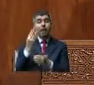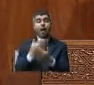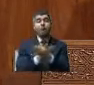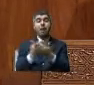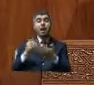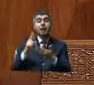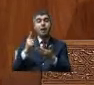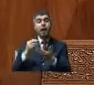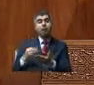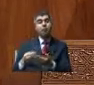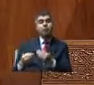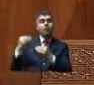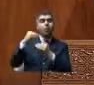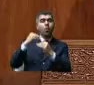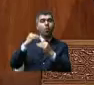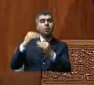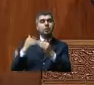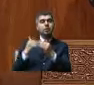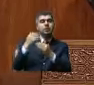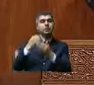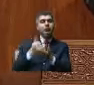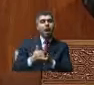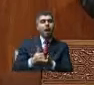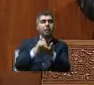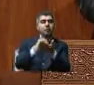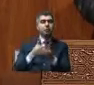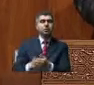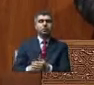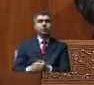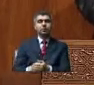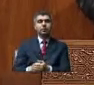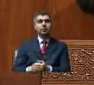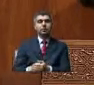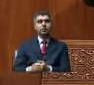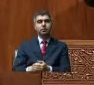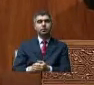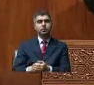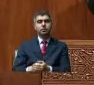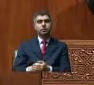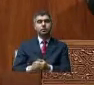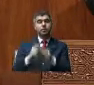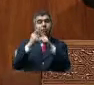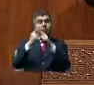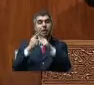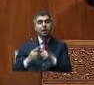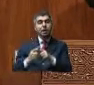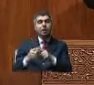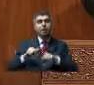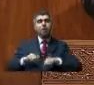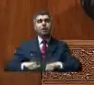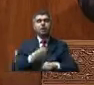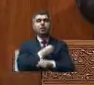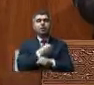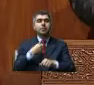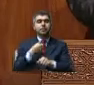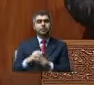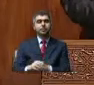الدرهم إضافية وأكثر، فماشي سهل اللي زدنا في الميزانية ديال من